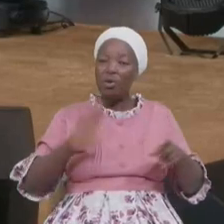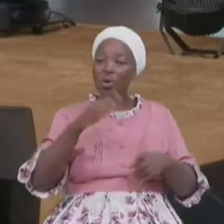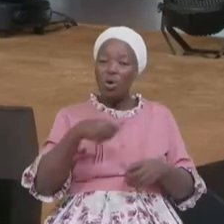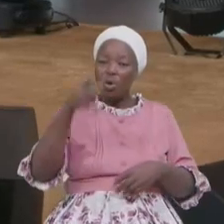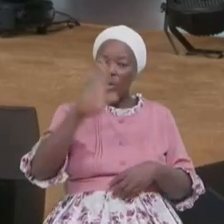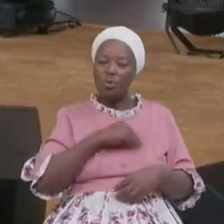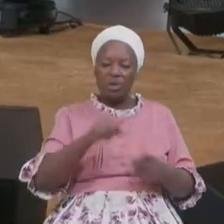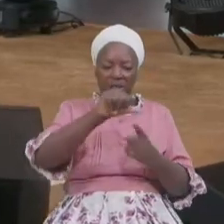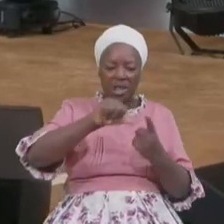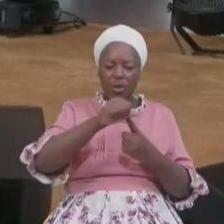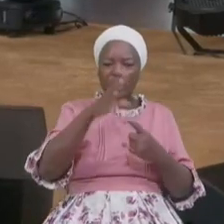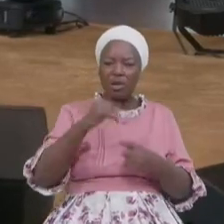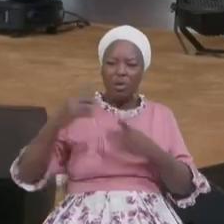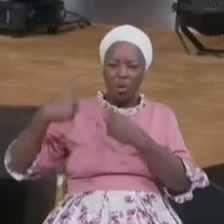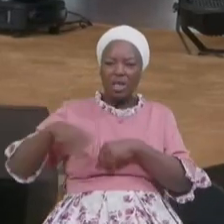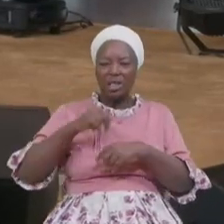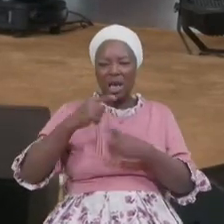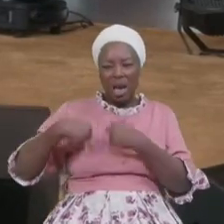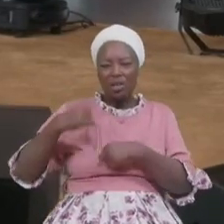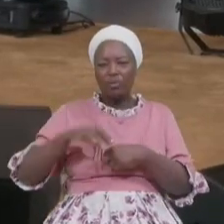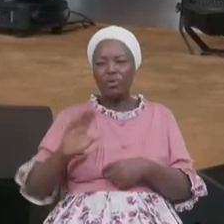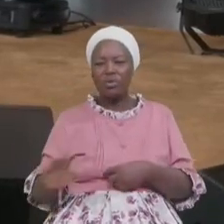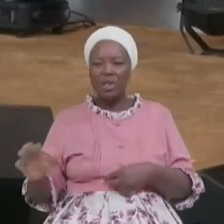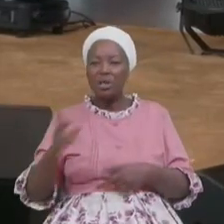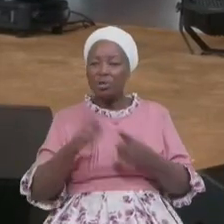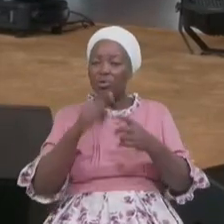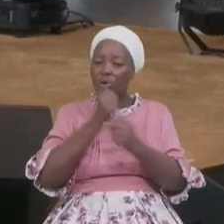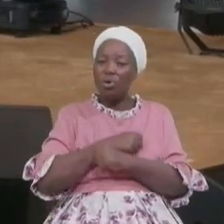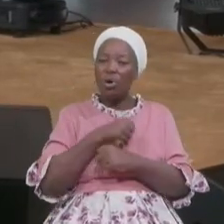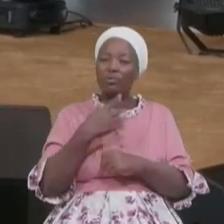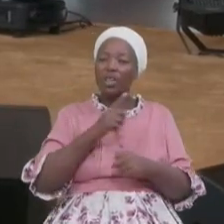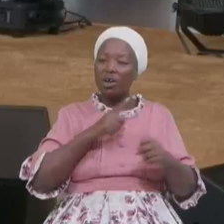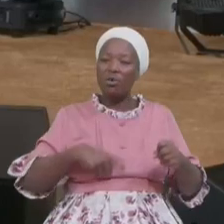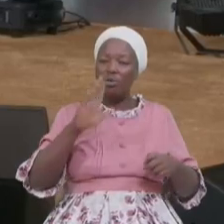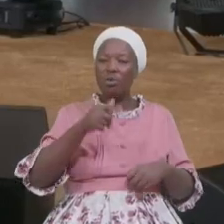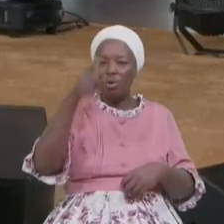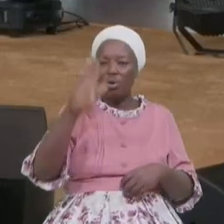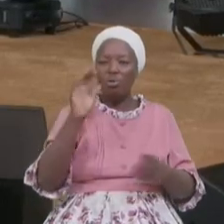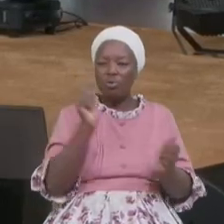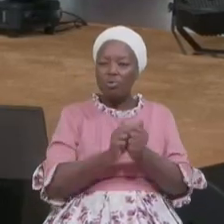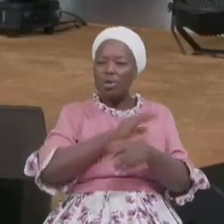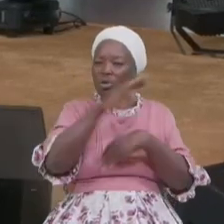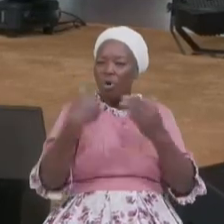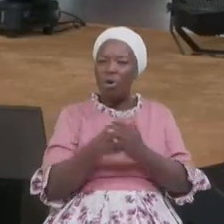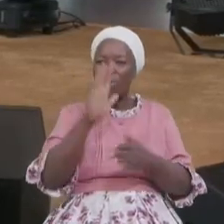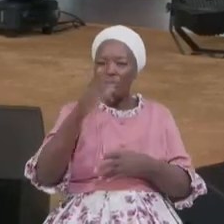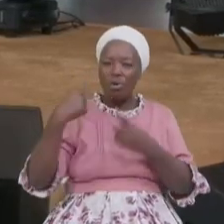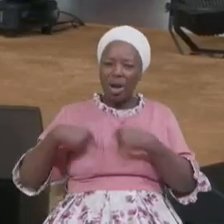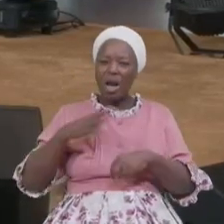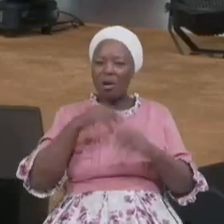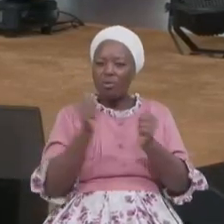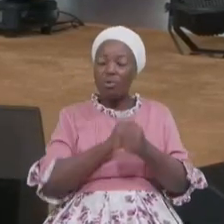de ta postérité. Et tu aimeras l'Éternel ton Dieu de tout ton cœur et de toute ton